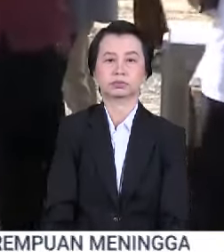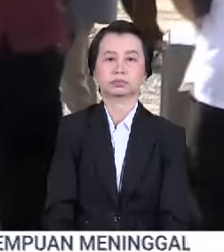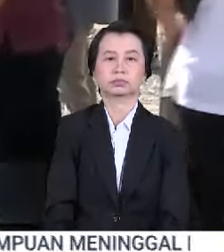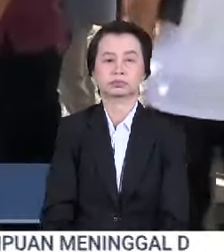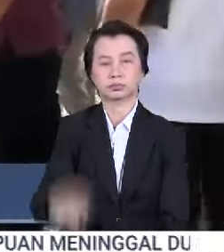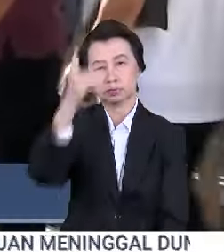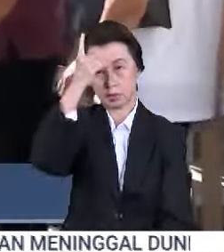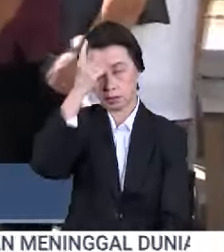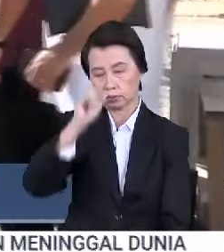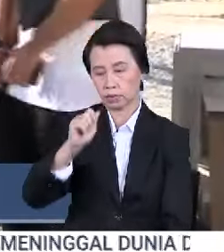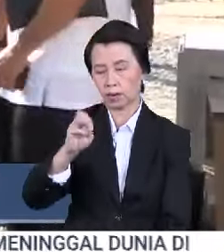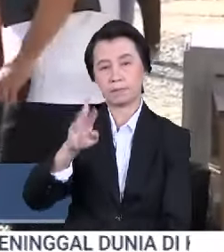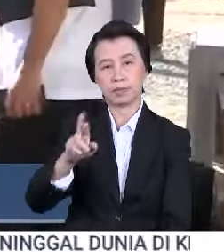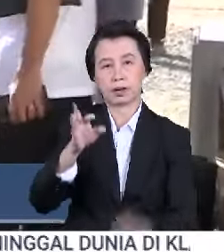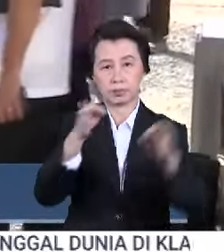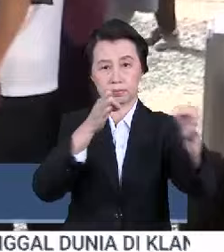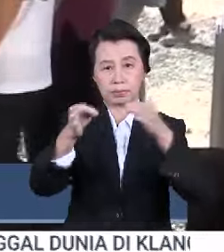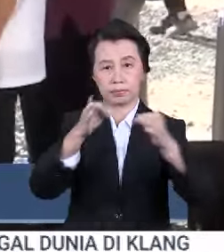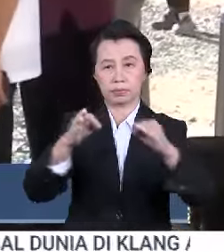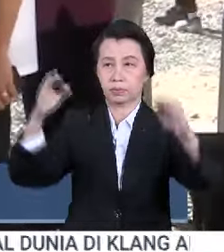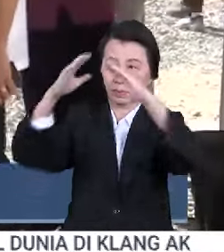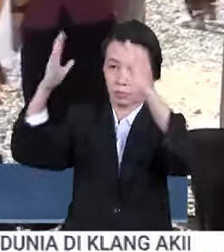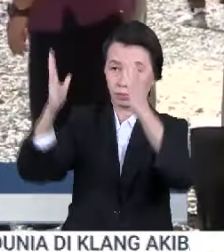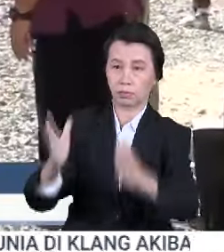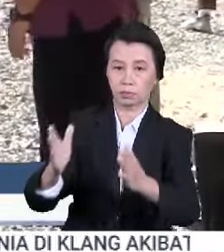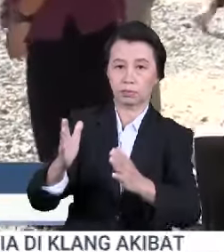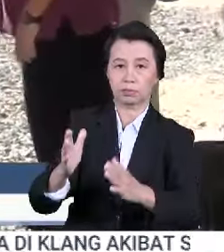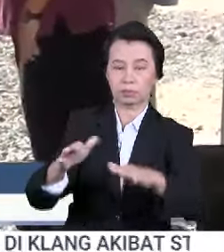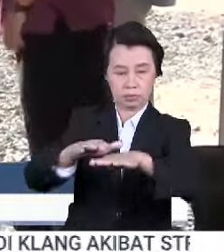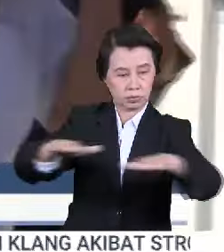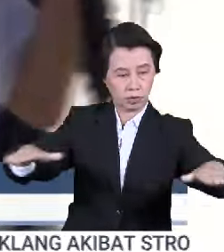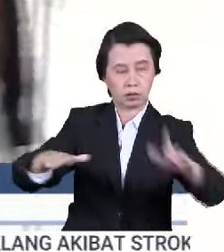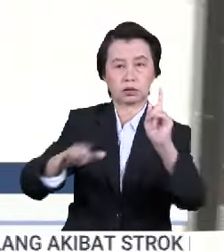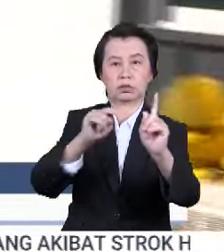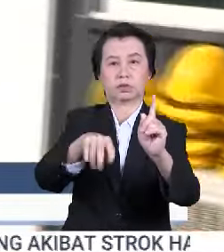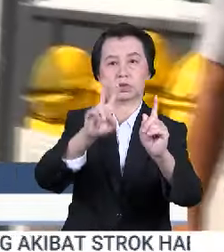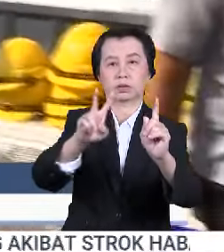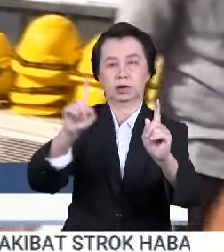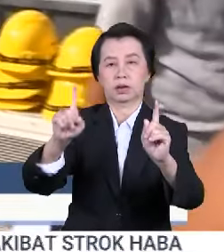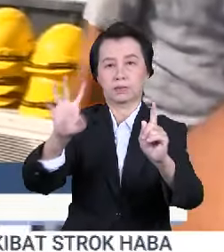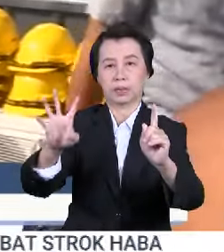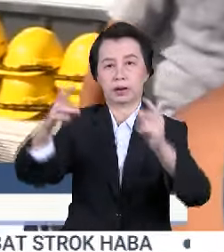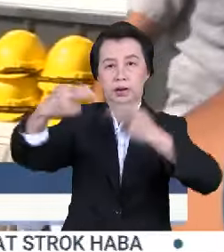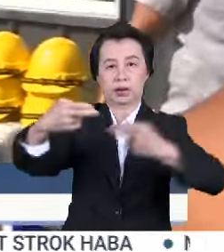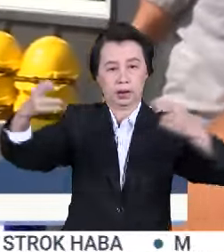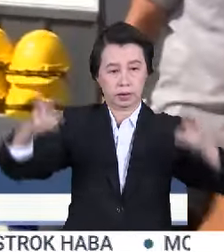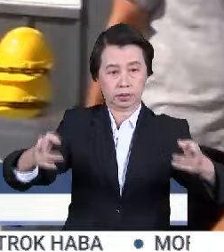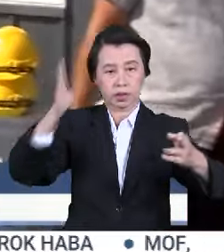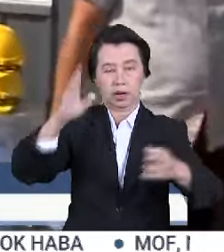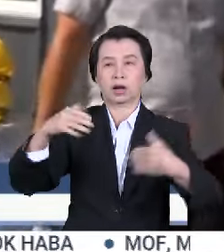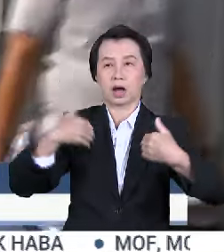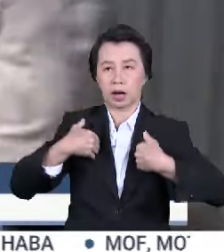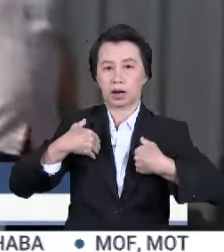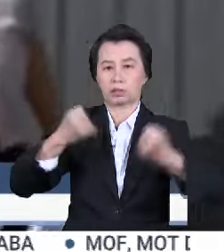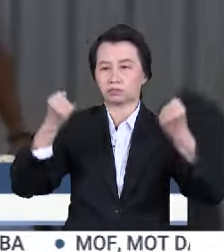tato ama Douglas menjelaskan Kompleks 103 daerah tapak seluas 1 bulan 214 hektar itu akan dilengkapi